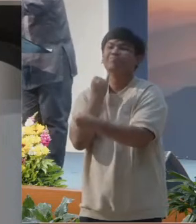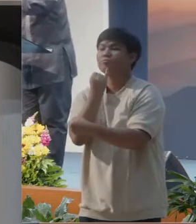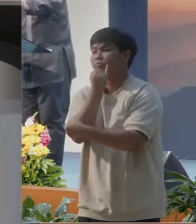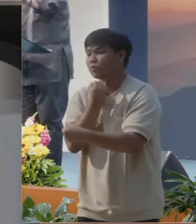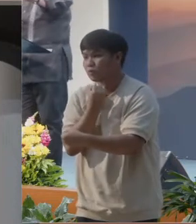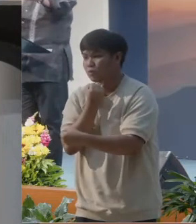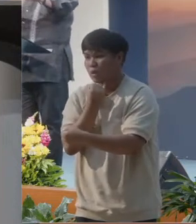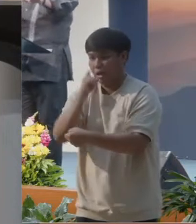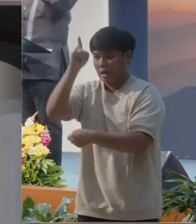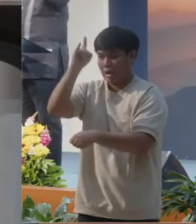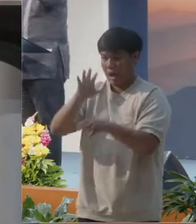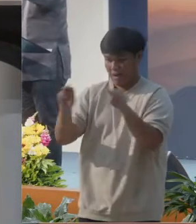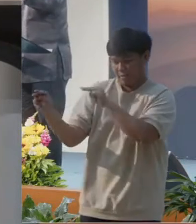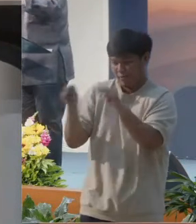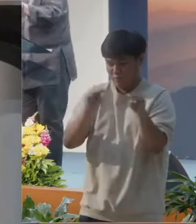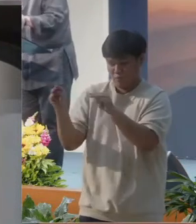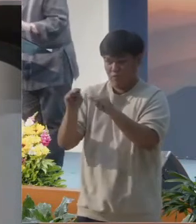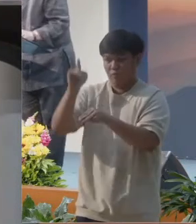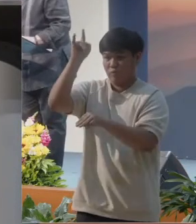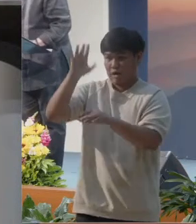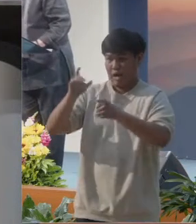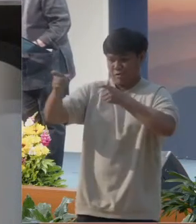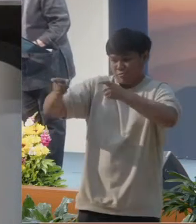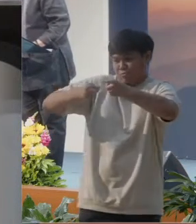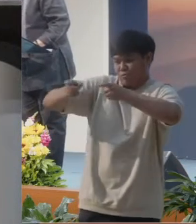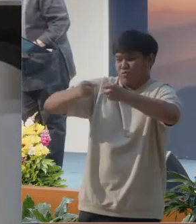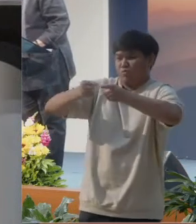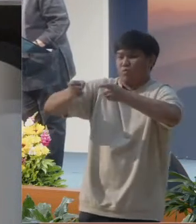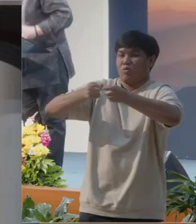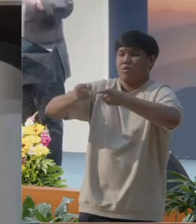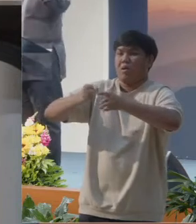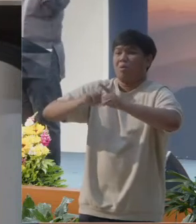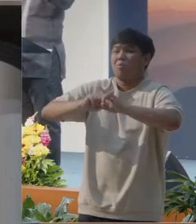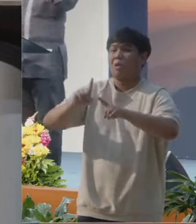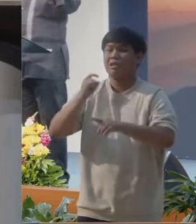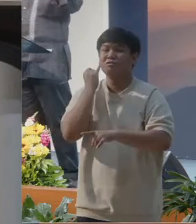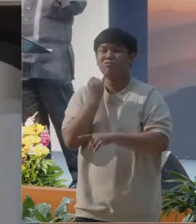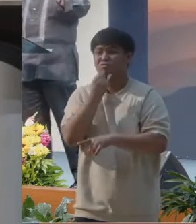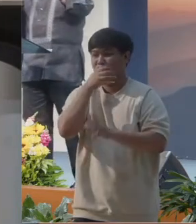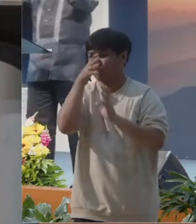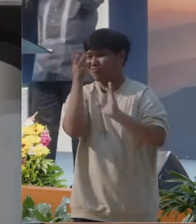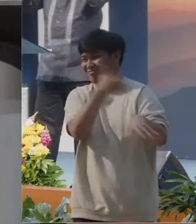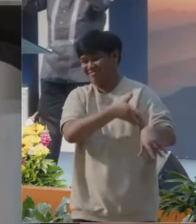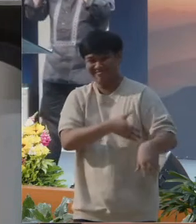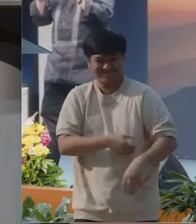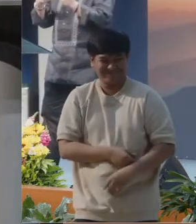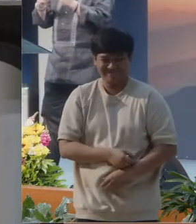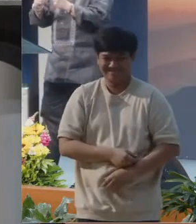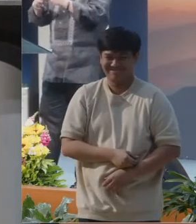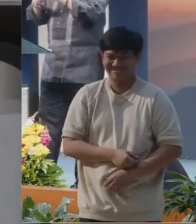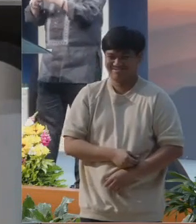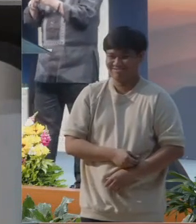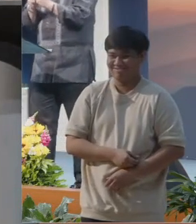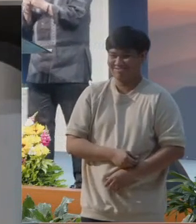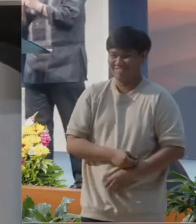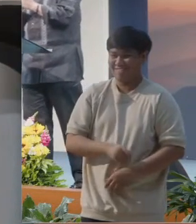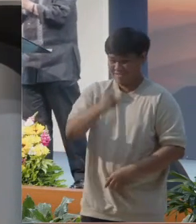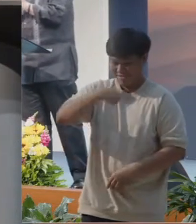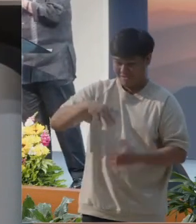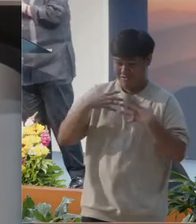ay kumikilos, na siya ang nangunguna sa ating ginagawa. At doon tayo kumukuha ng